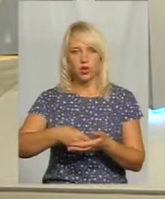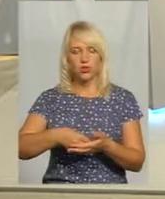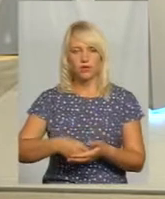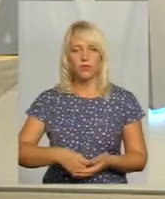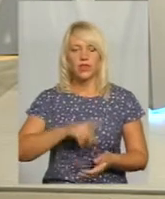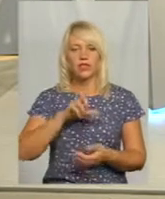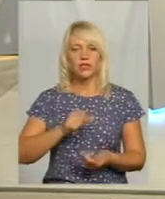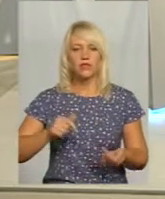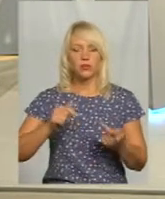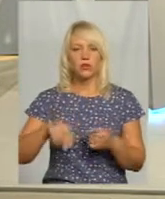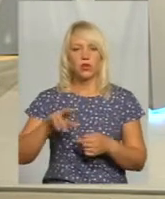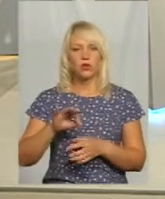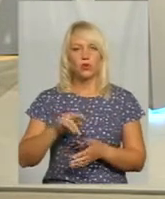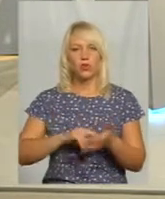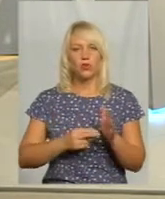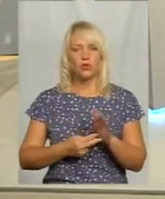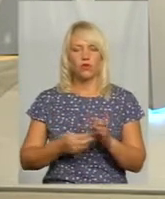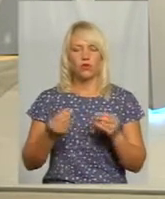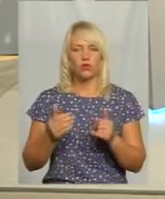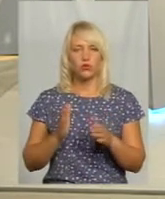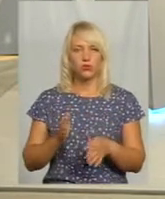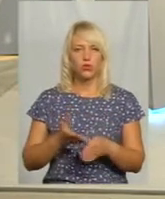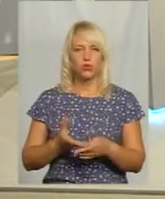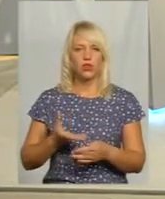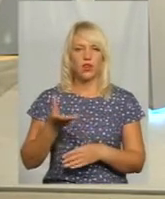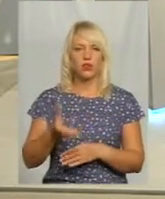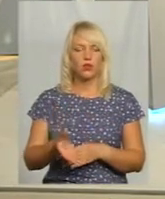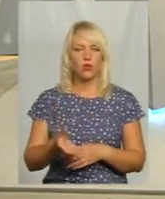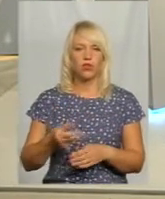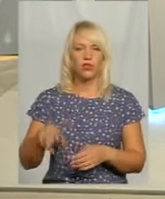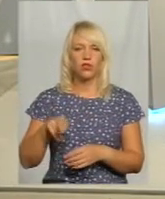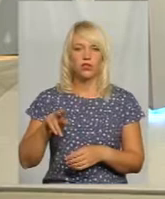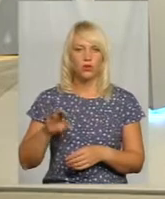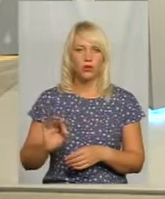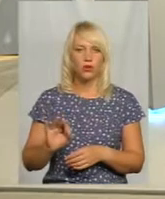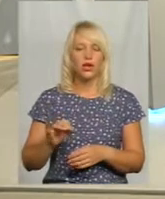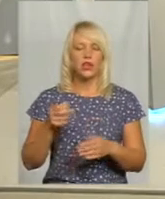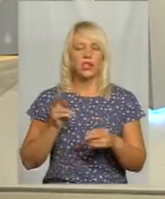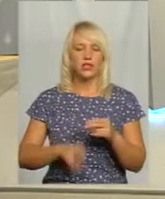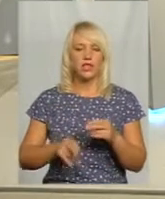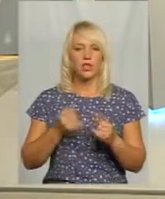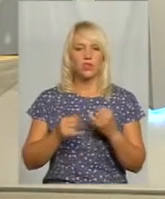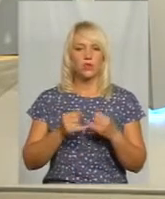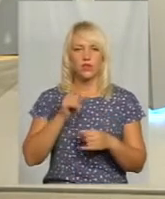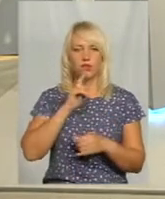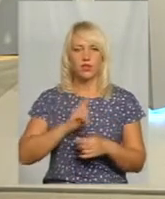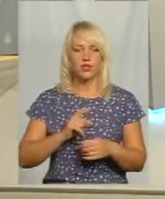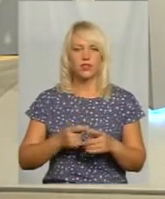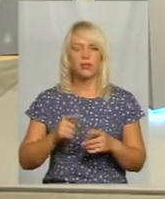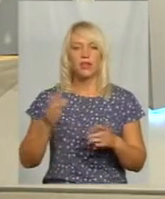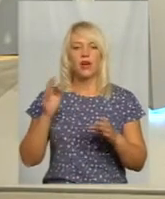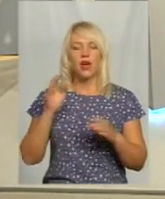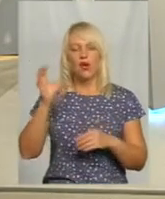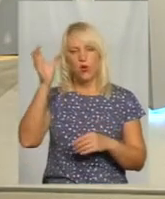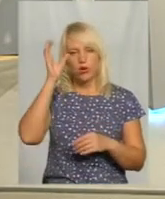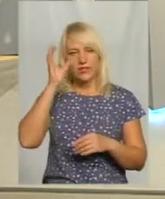За відповідно до планування, кошти будуть надходити до кінця жовтня місяця. Тобто, фактично, освітнє середовище